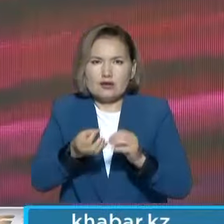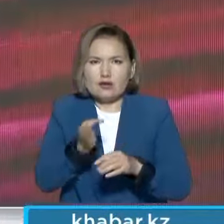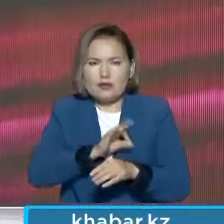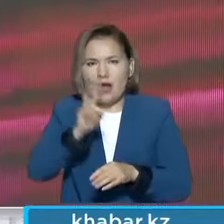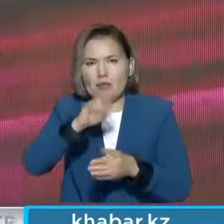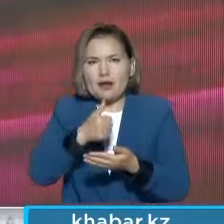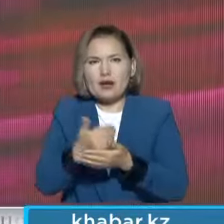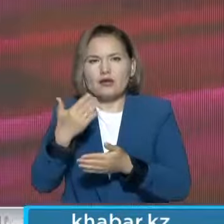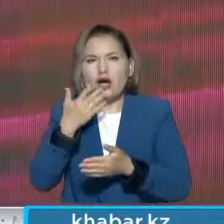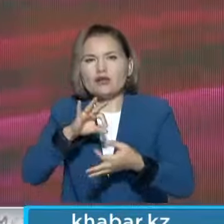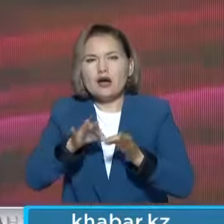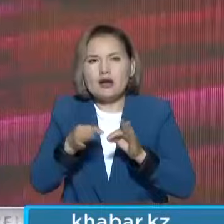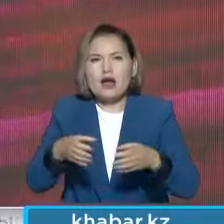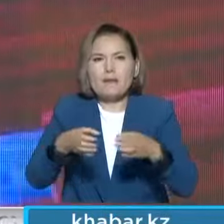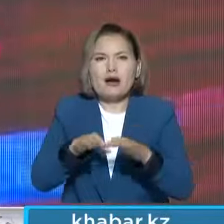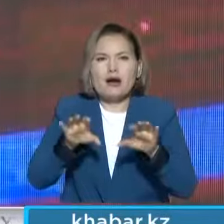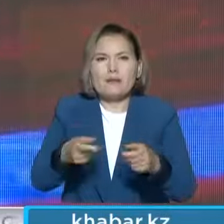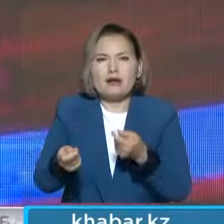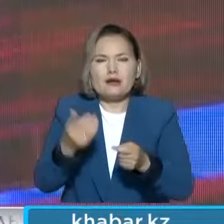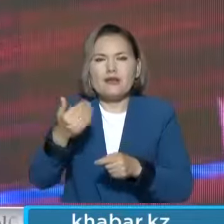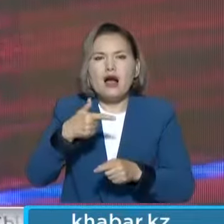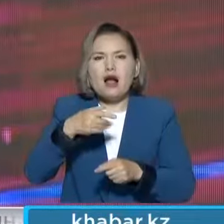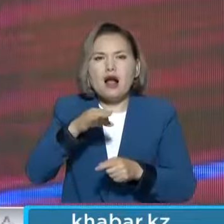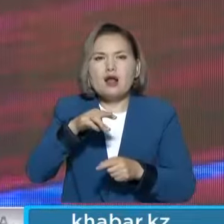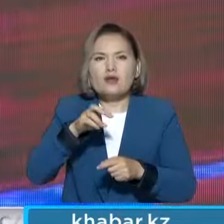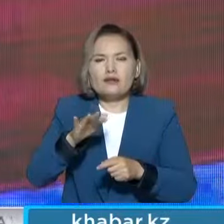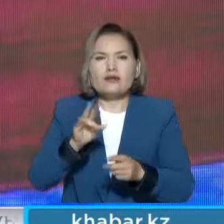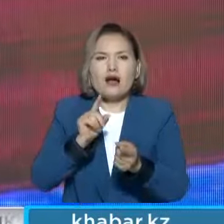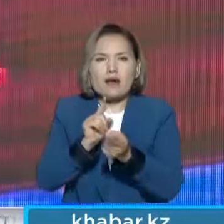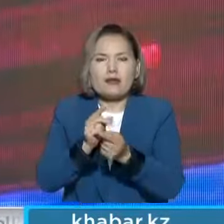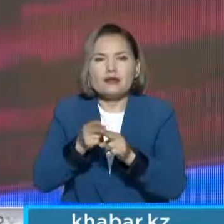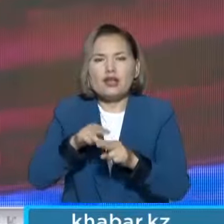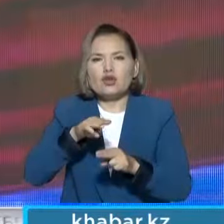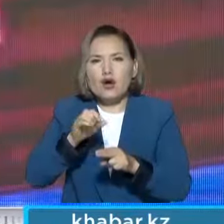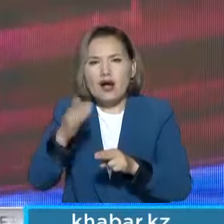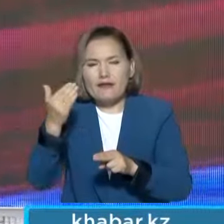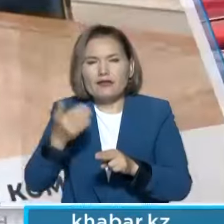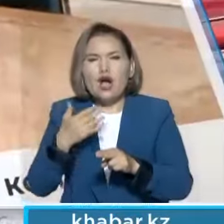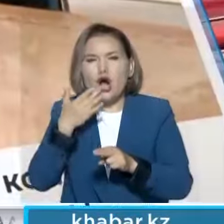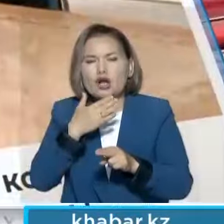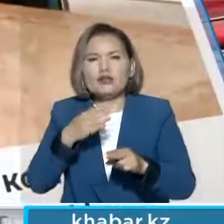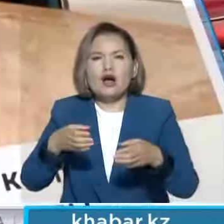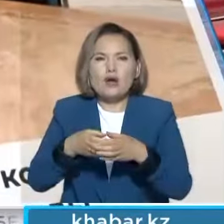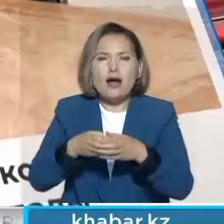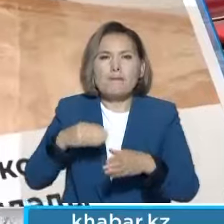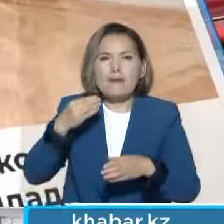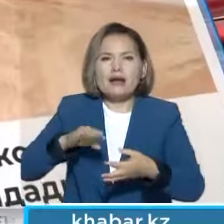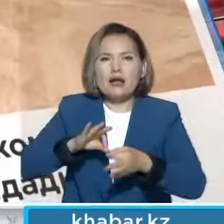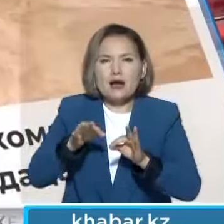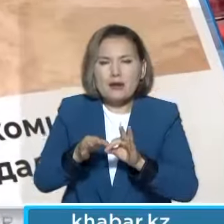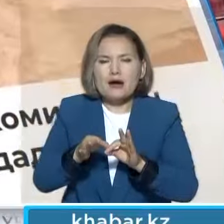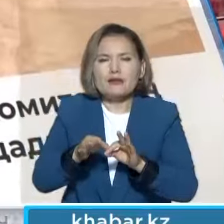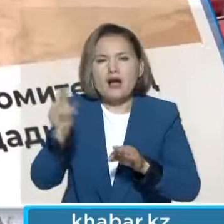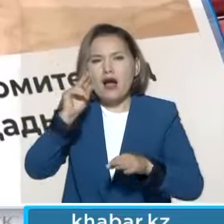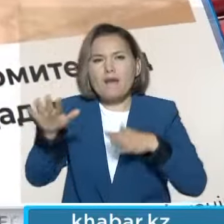Мемлекет басшысы Ұлттық Олимпиада комитетінің президенті Геннадий Головкинді қабылдады. Қасым Жомарт Тоқаевқа ол ұлттық құраманың Париж Олимпиадасына